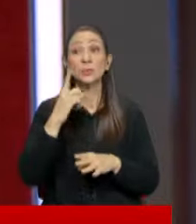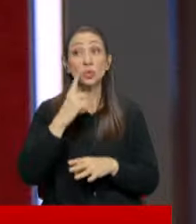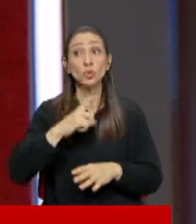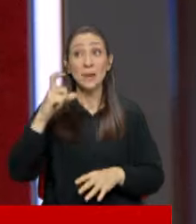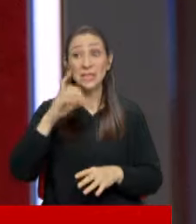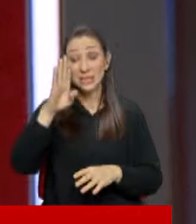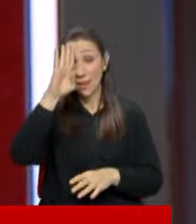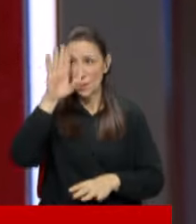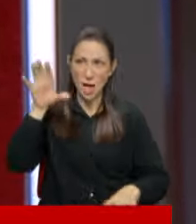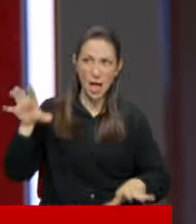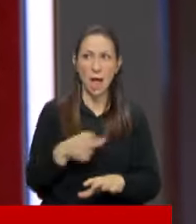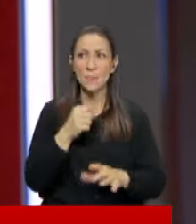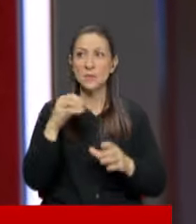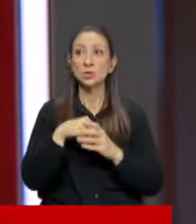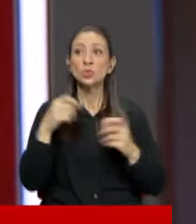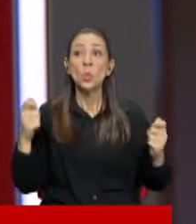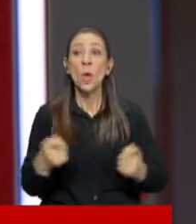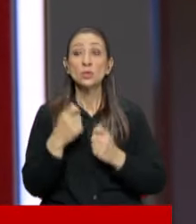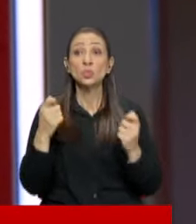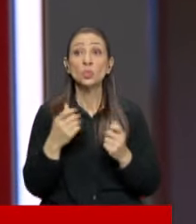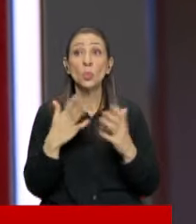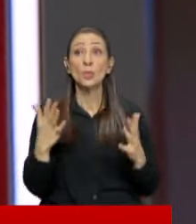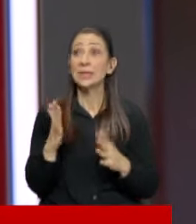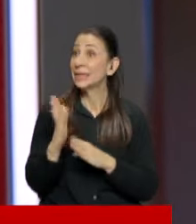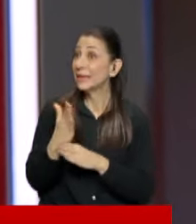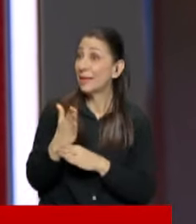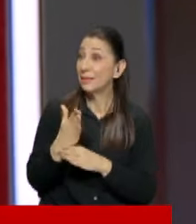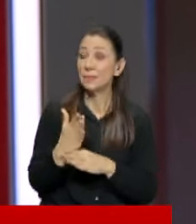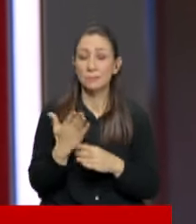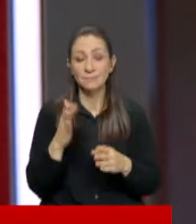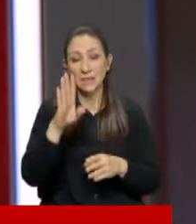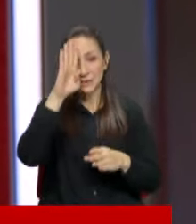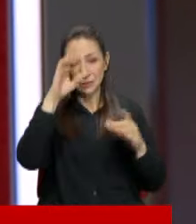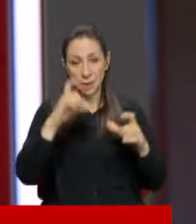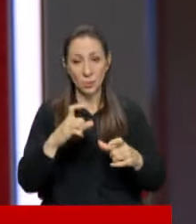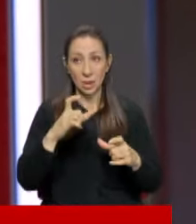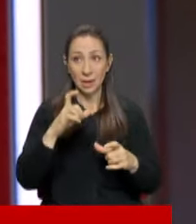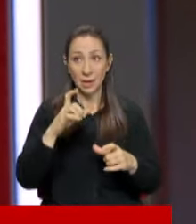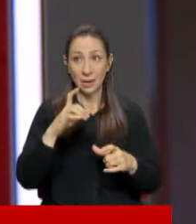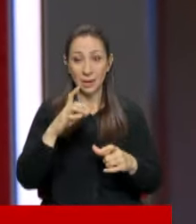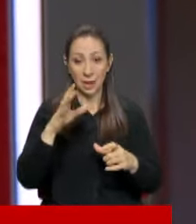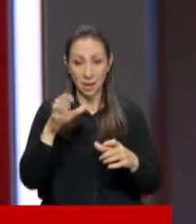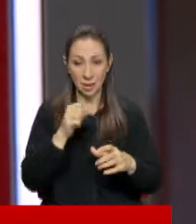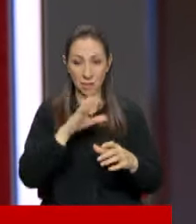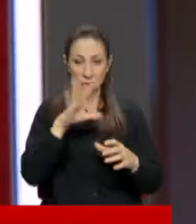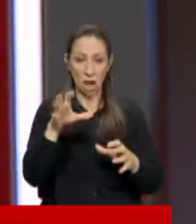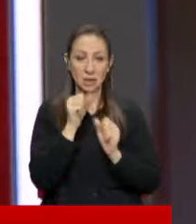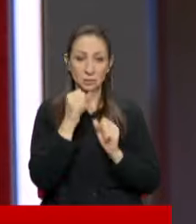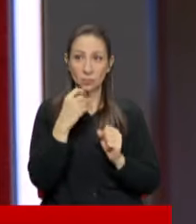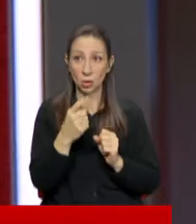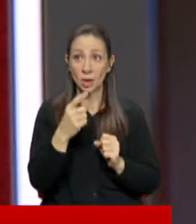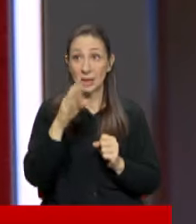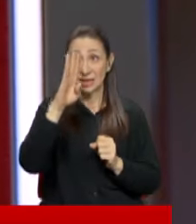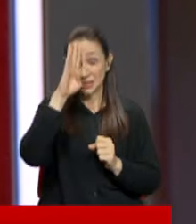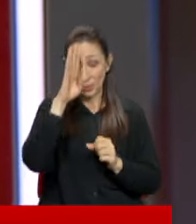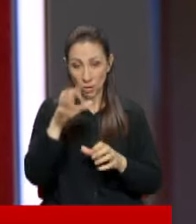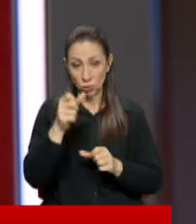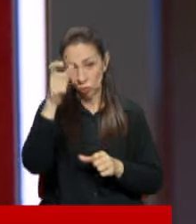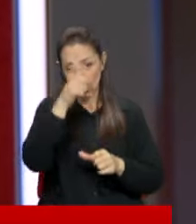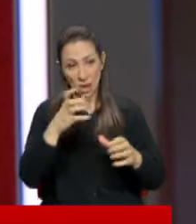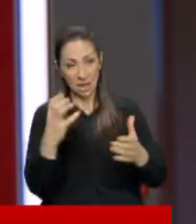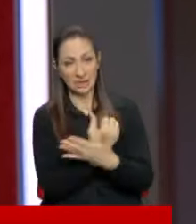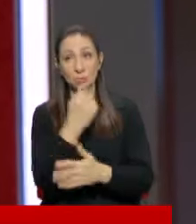ilgili çok çok büyük çaba gösteriyor. Neden sizce? İşte İstanbul'u alan Türkiye alır diyor ya. Yani o hani bir daha İstanbul alırsa Türkiye